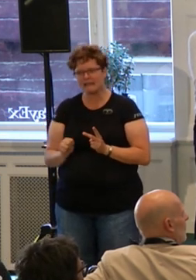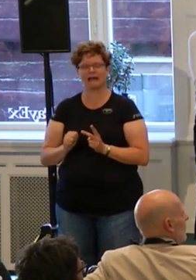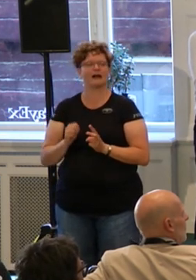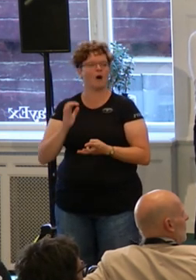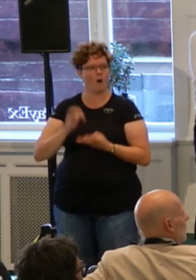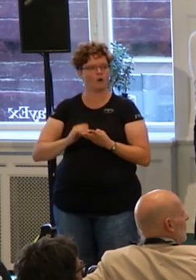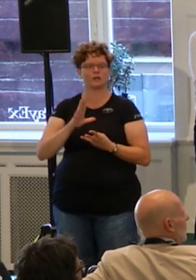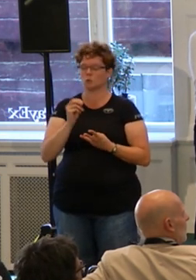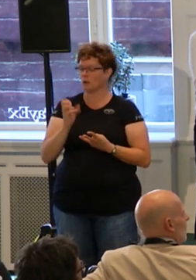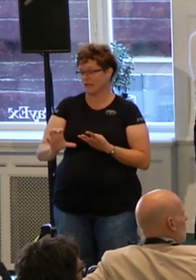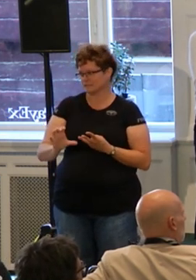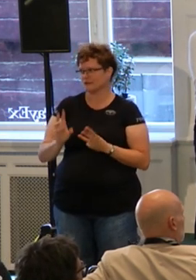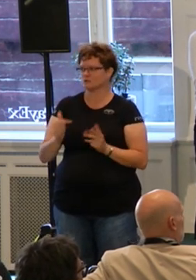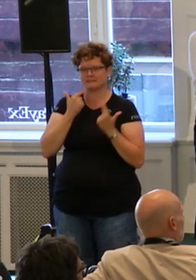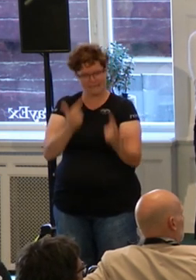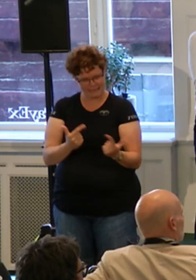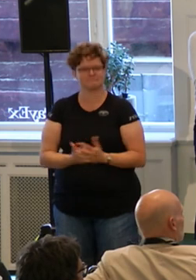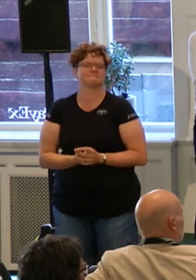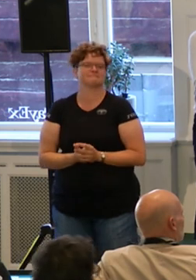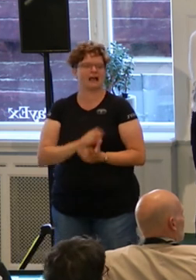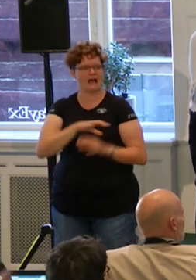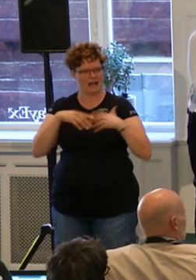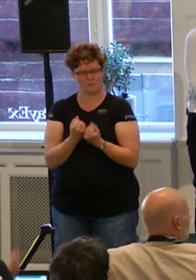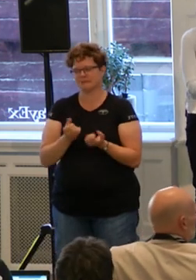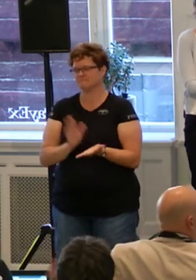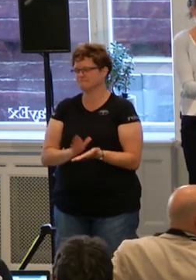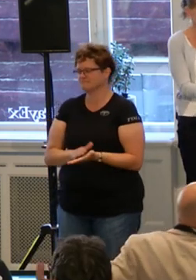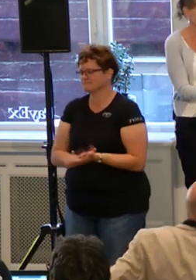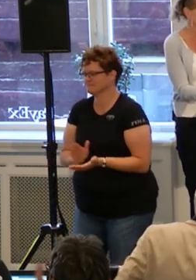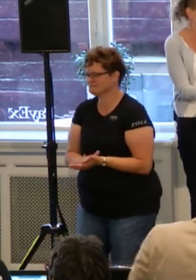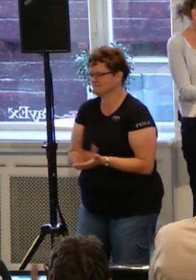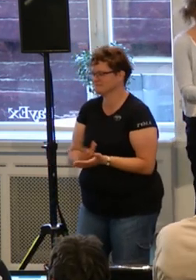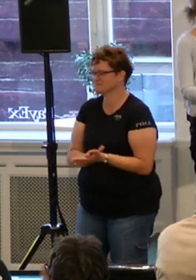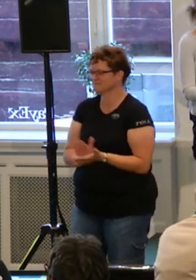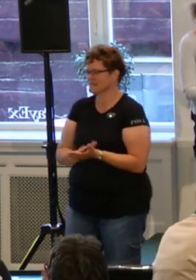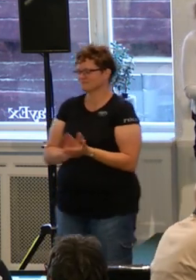Stjernfeldt-Jammer och Jonas Nygren. Tack ska ni ha allesammans. Tack. Tack så mycket. Tack.